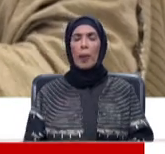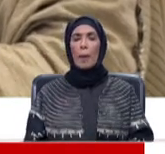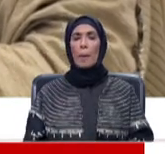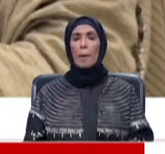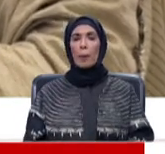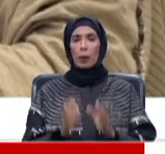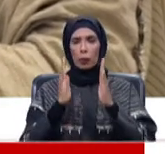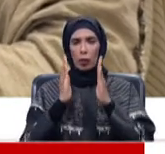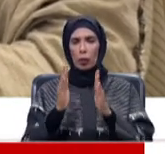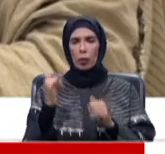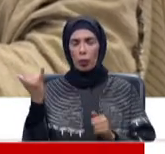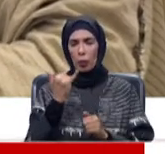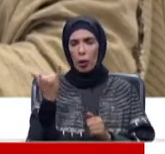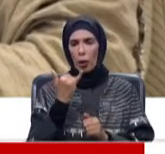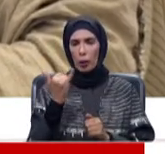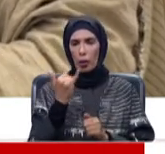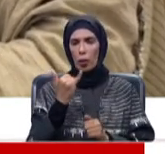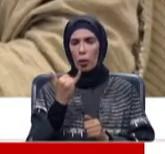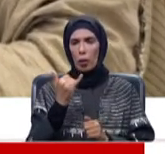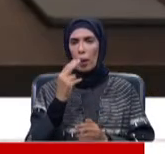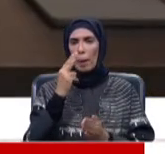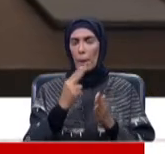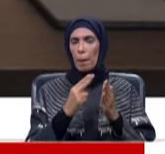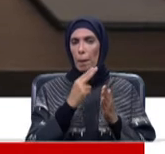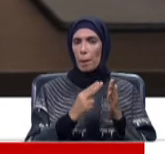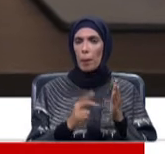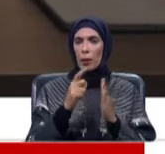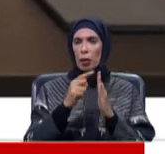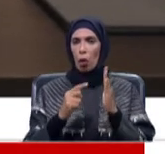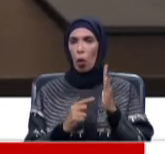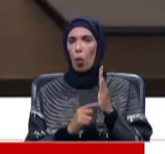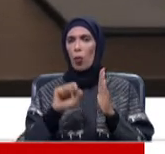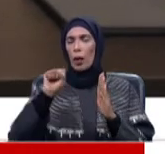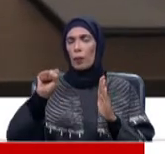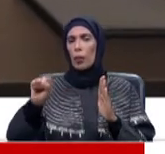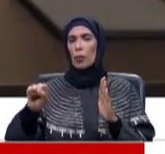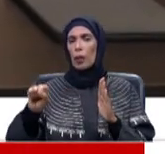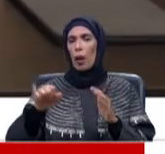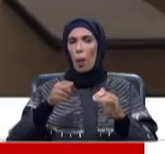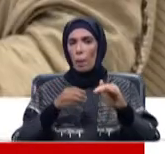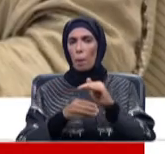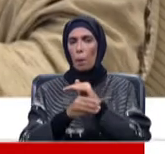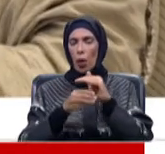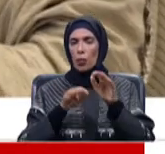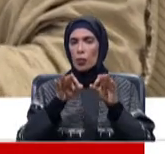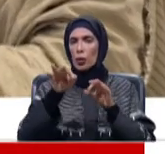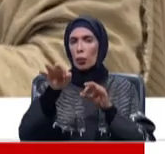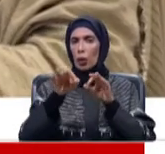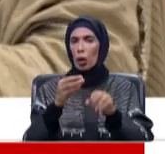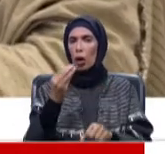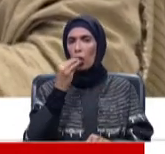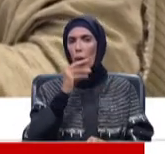على ضرورة تحصين البلدان بإقرار قانون نموذجي لتوفير المخزون الاستراتيجي للسلع